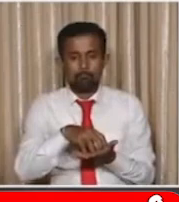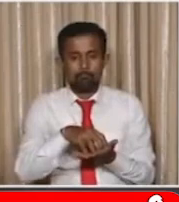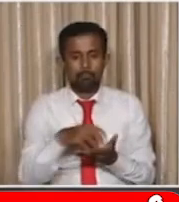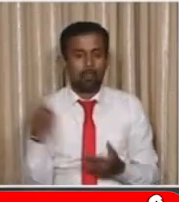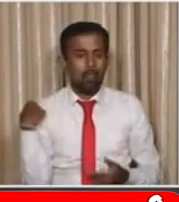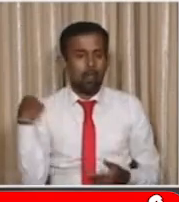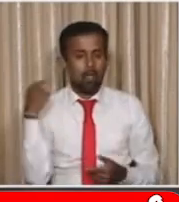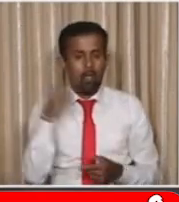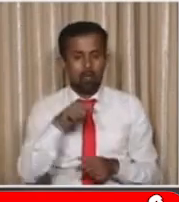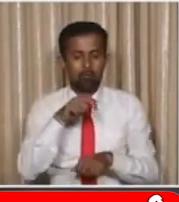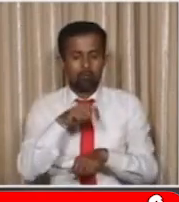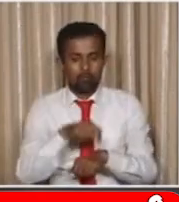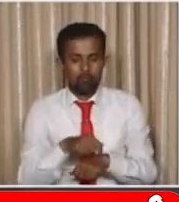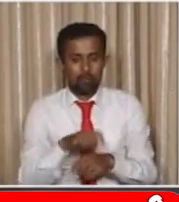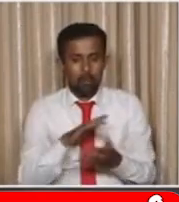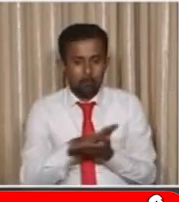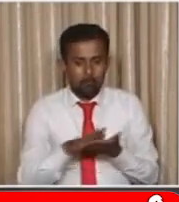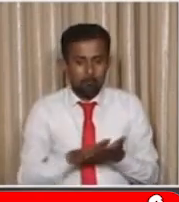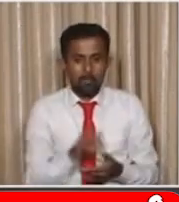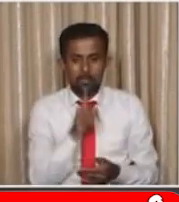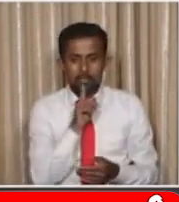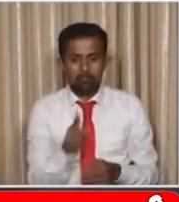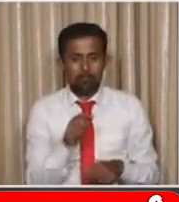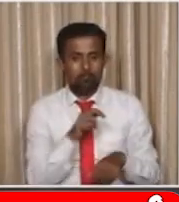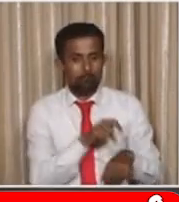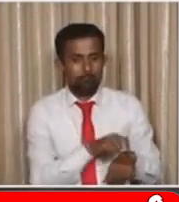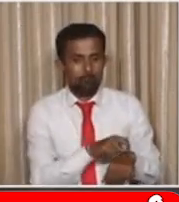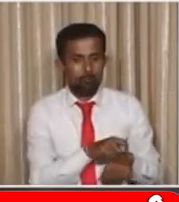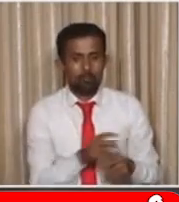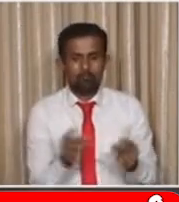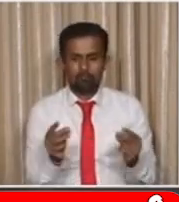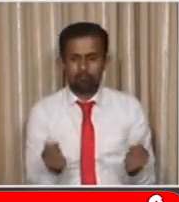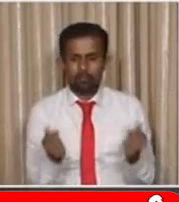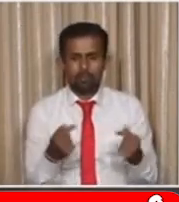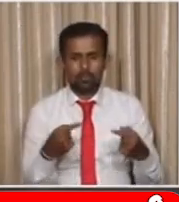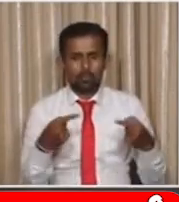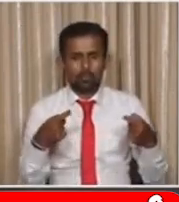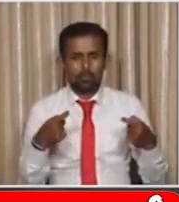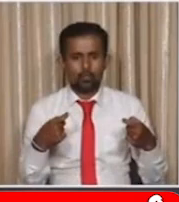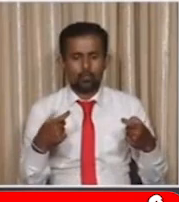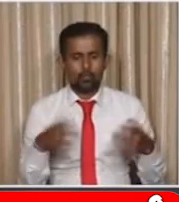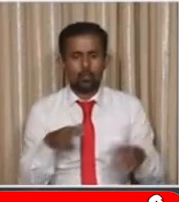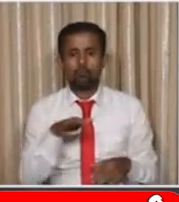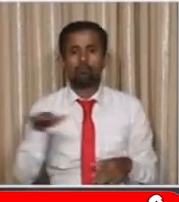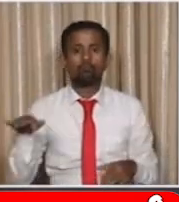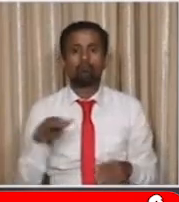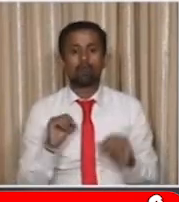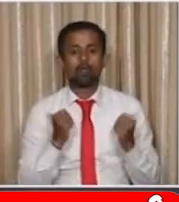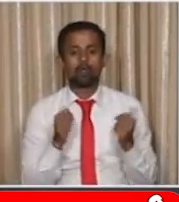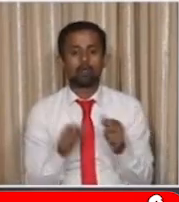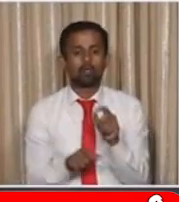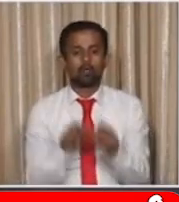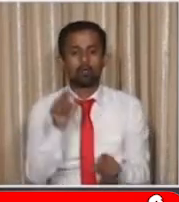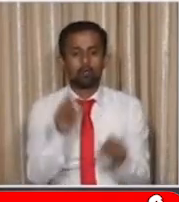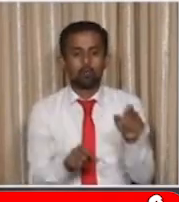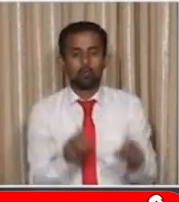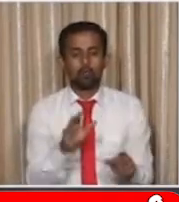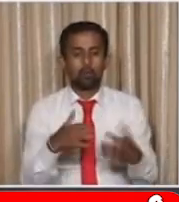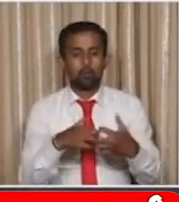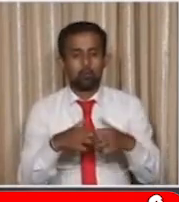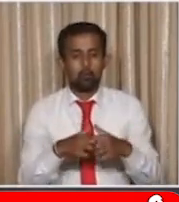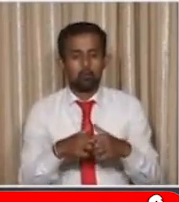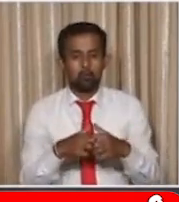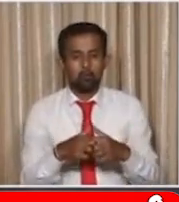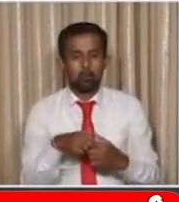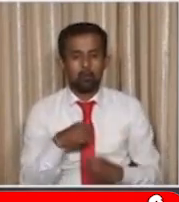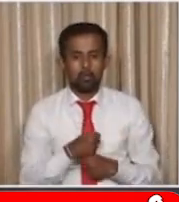பொழுது விரைவாக யுத்தகால பகுதிகளில் மக்கள் பிரதிநிதிகளோ அல்லது அரசு அதிகாரிகள் மக்களிடம்